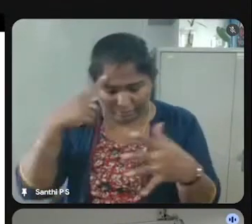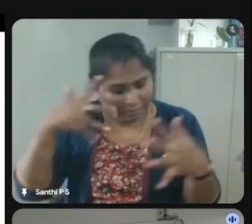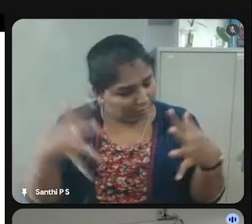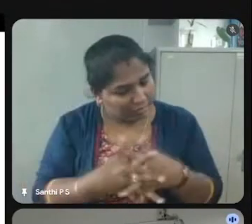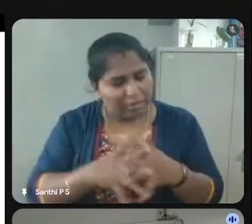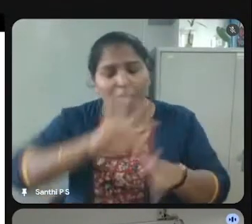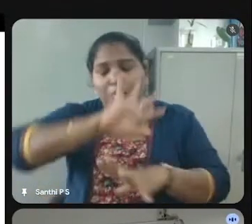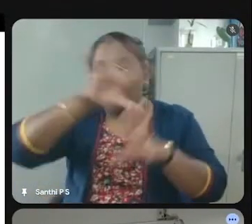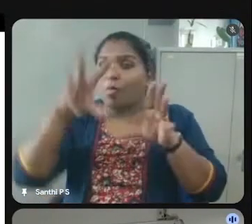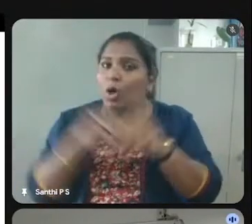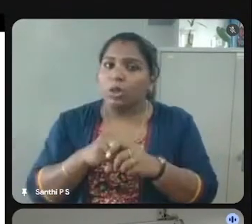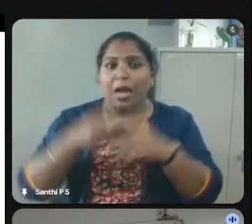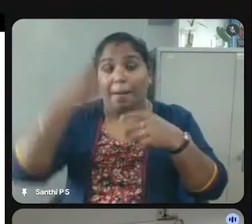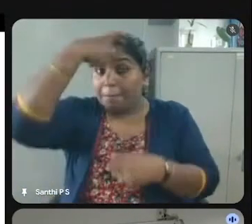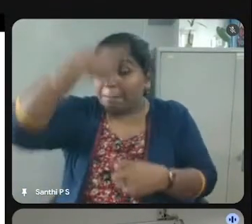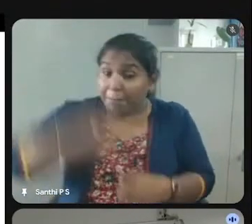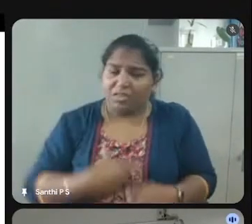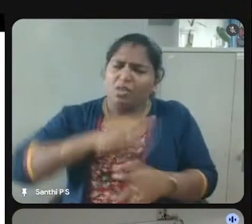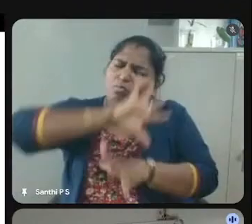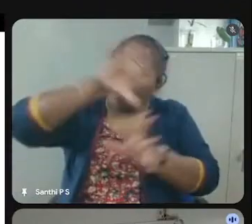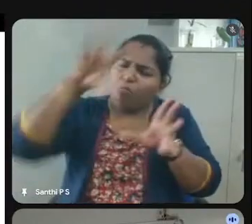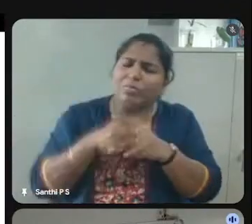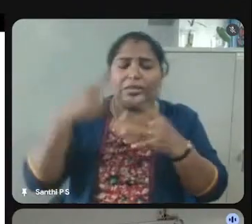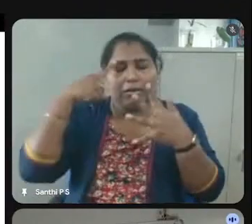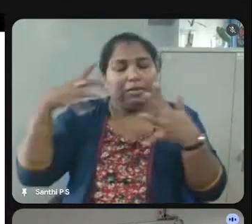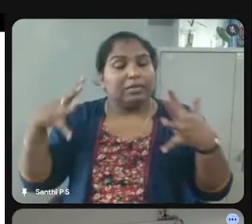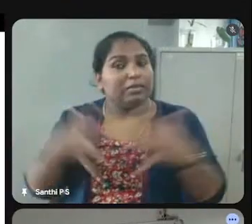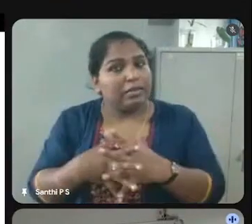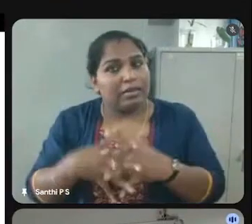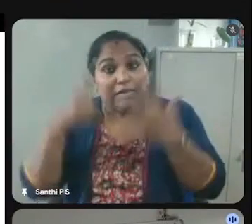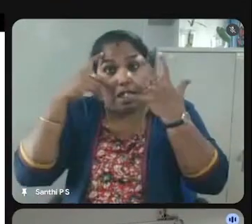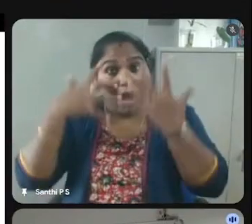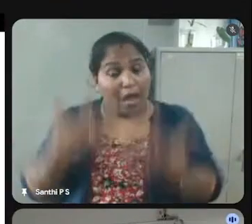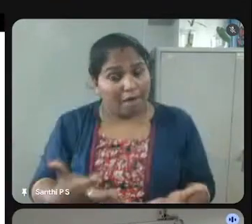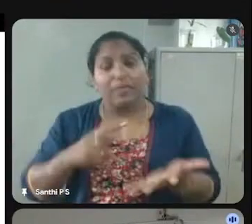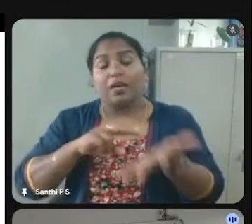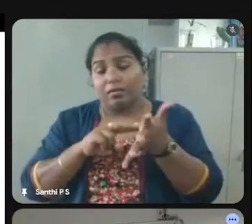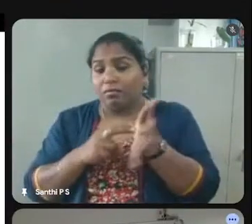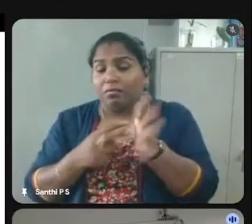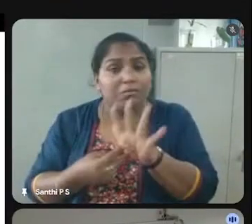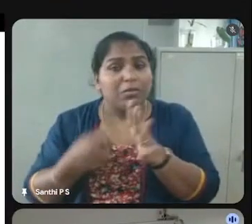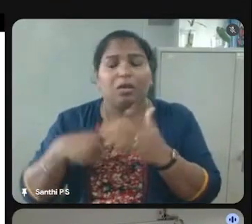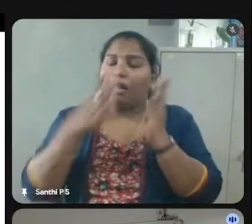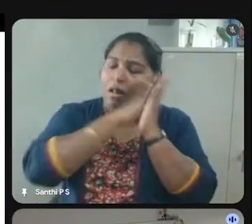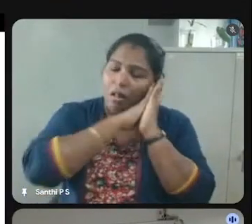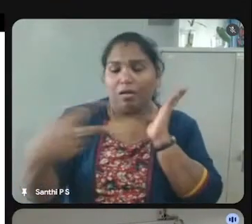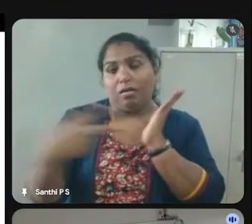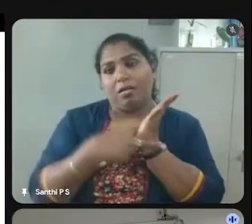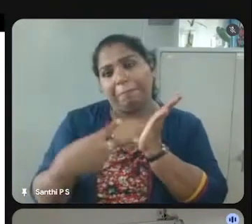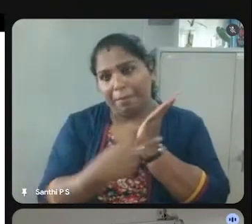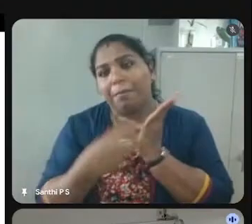മാത്രമല്ല ശാരീരികമായിട്ടും നമ്മളെ ബാധിക്കുന്ന ഒരു കാര്യമാണ്. അപ്പൊ ഞാൻ അതാണ് തുടക്കത്തിൽ പറഞ്ഞത്, ആരോഗ്യം എന്ന് പറയുന്ന ഘടകം കേവലം